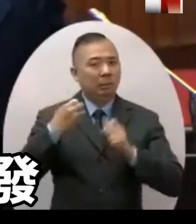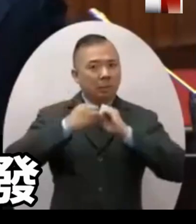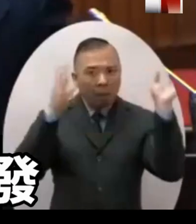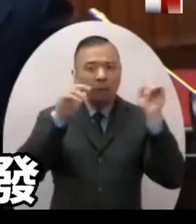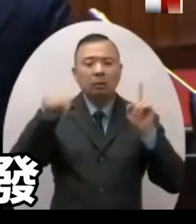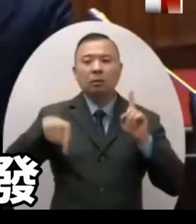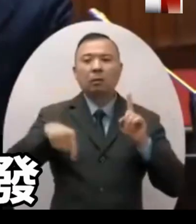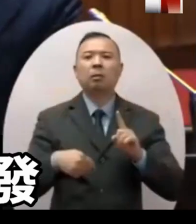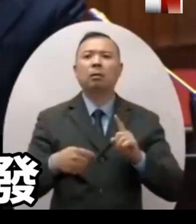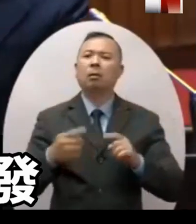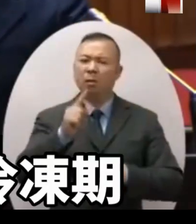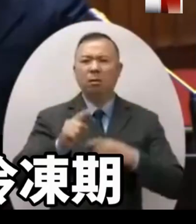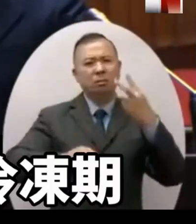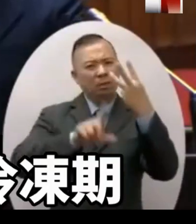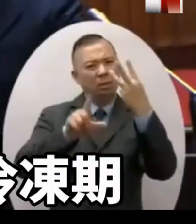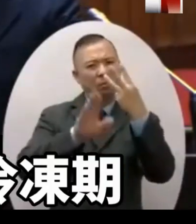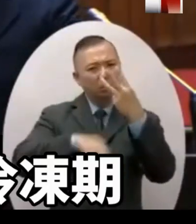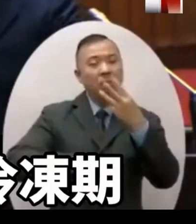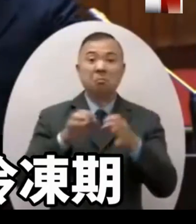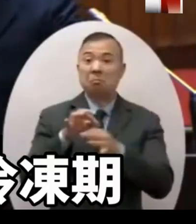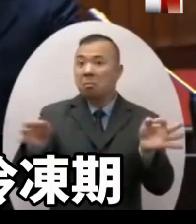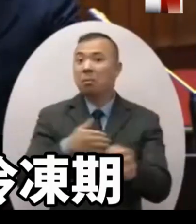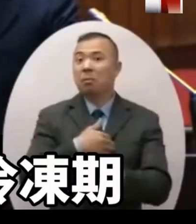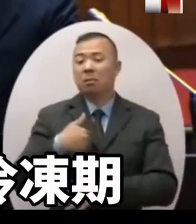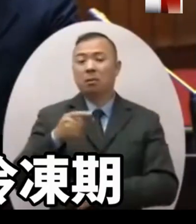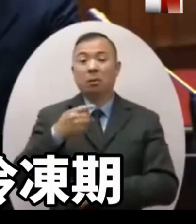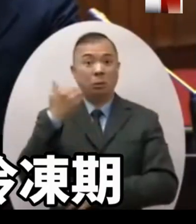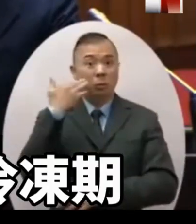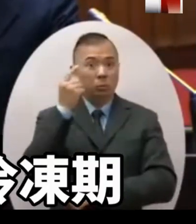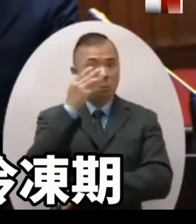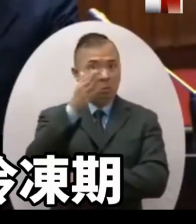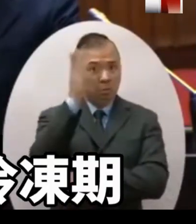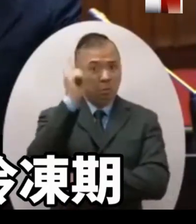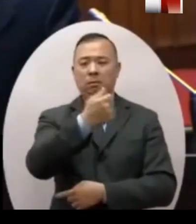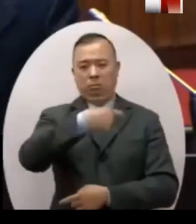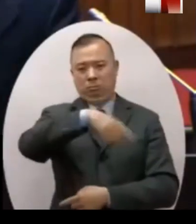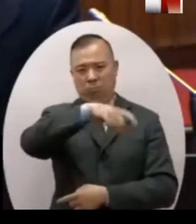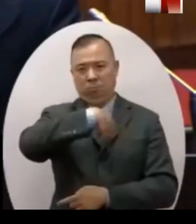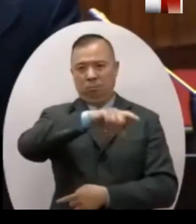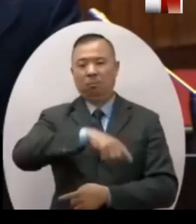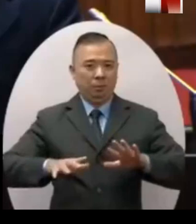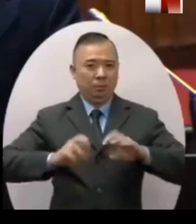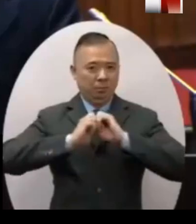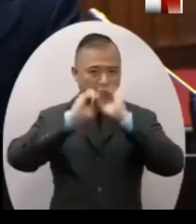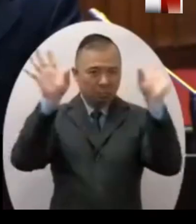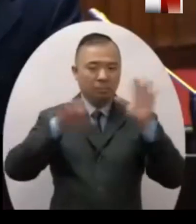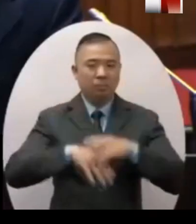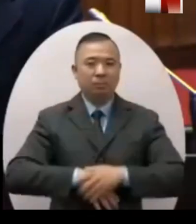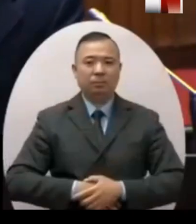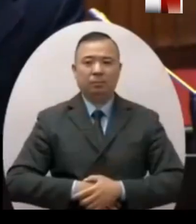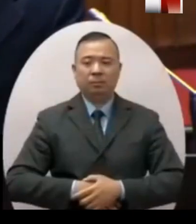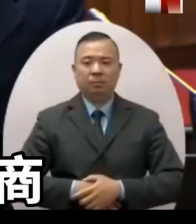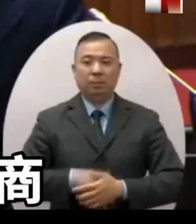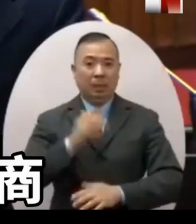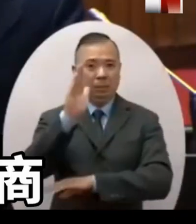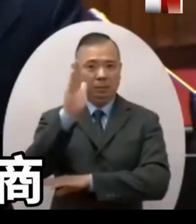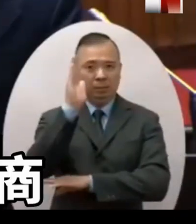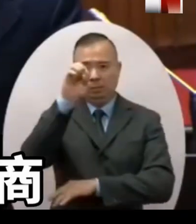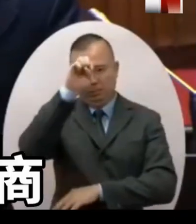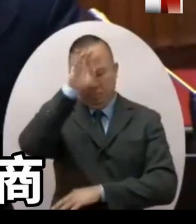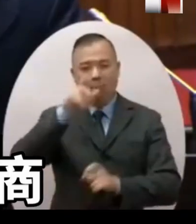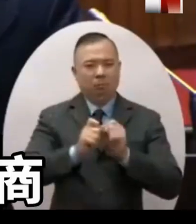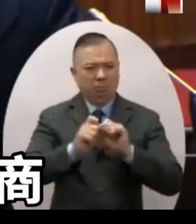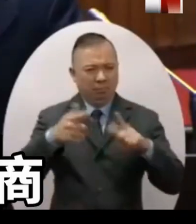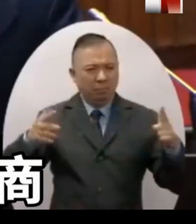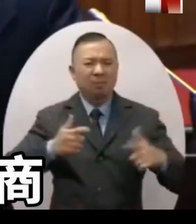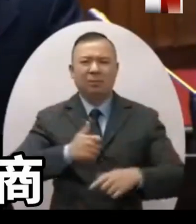我说3月底就可以发，只要不要朝野协商那一个月的东西。我也呼吁朝野各党团，真的不